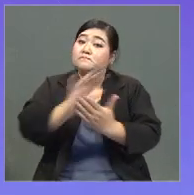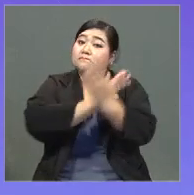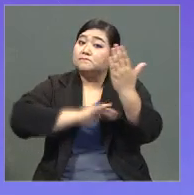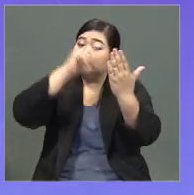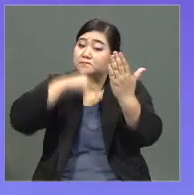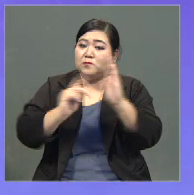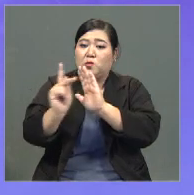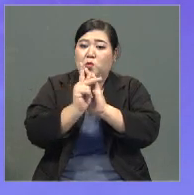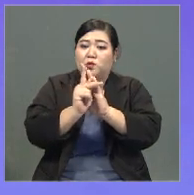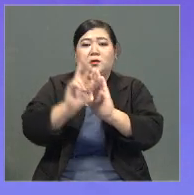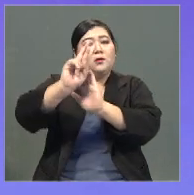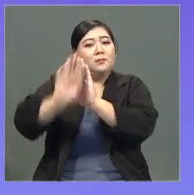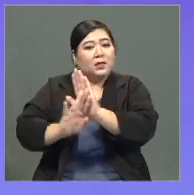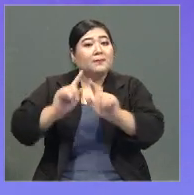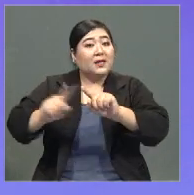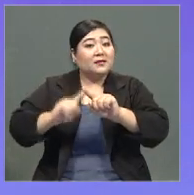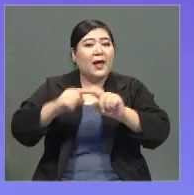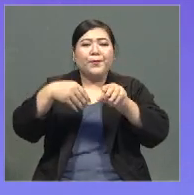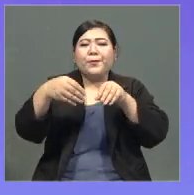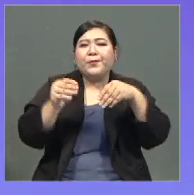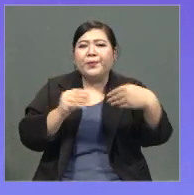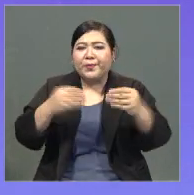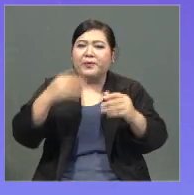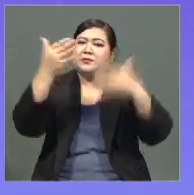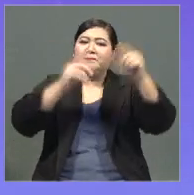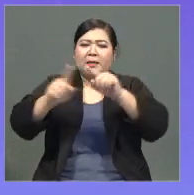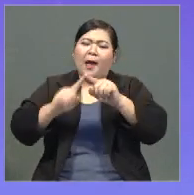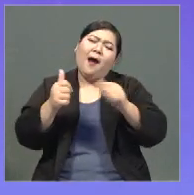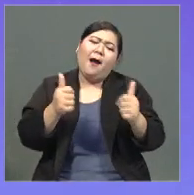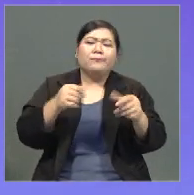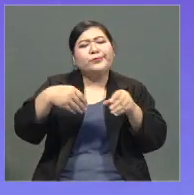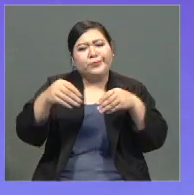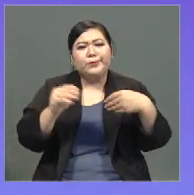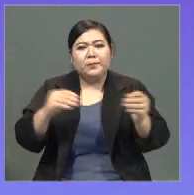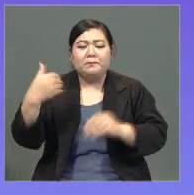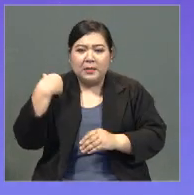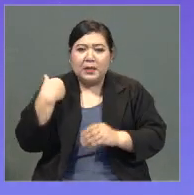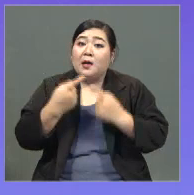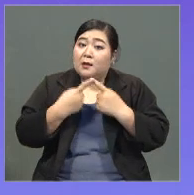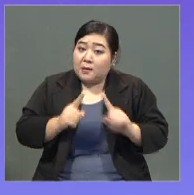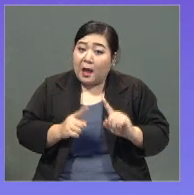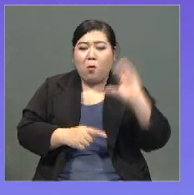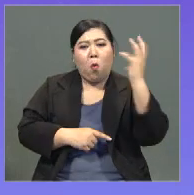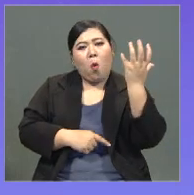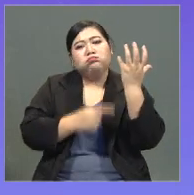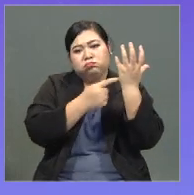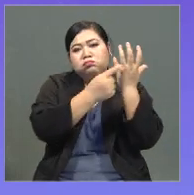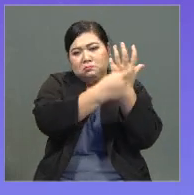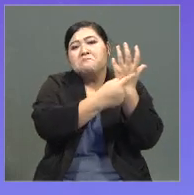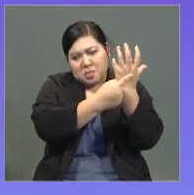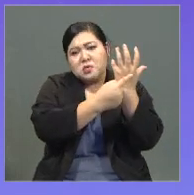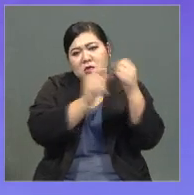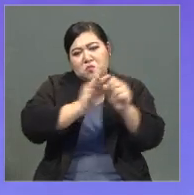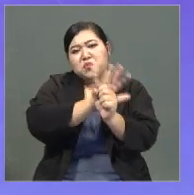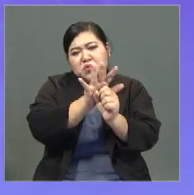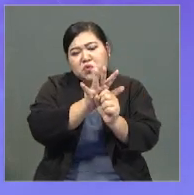ฎระเบียบแล้วก็ผ่อนคลายกิจการกิจกรรมต่างๆไปมากแต่ในเมื่อโลกยังเจอปัญหาแบบนี้อยู่นะคะศบค.ชุดเล็กวันนี้ก็เลยยังเห็นว่